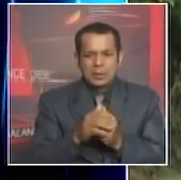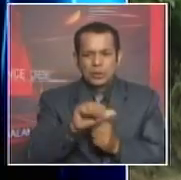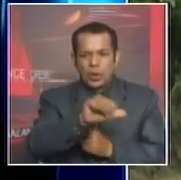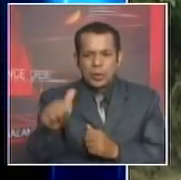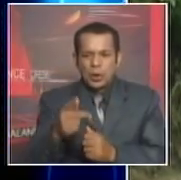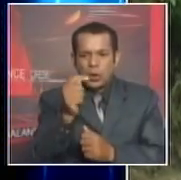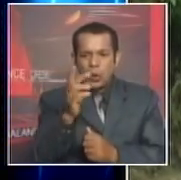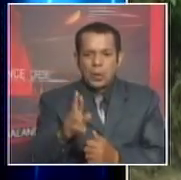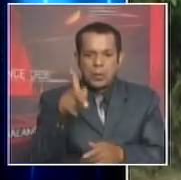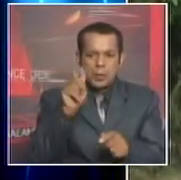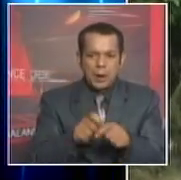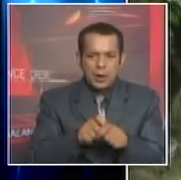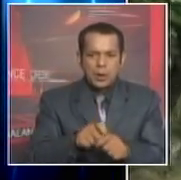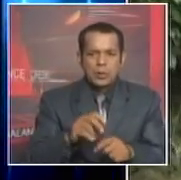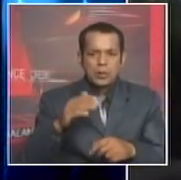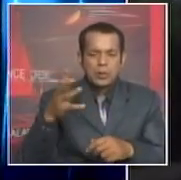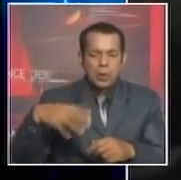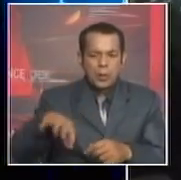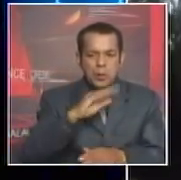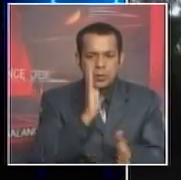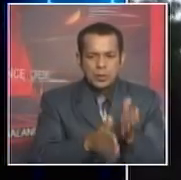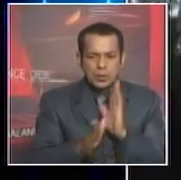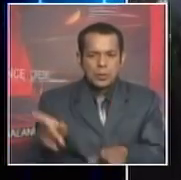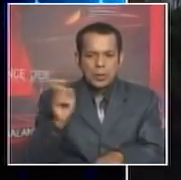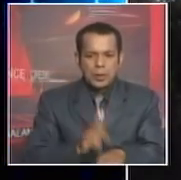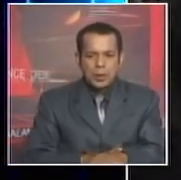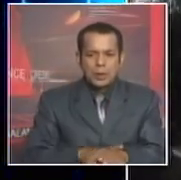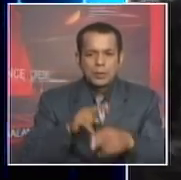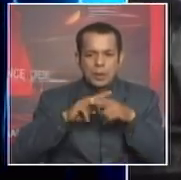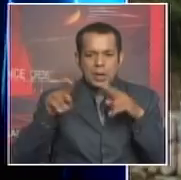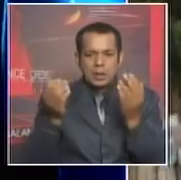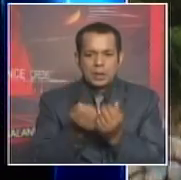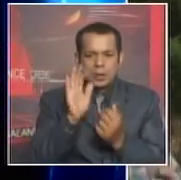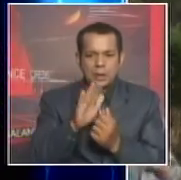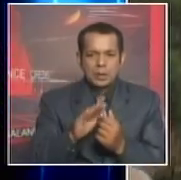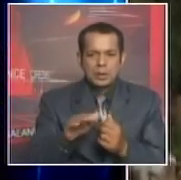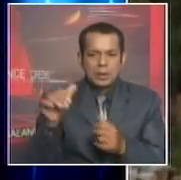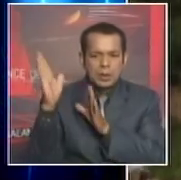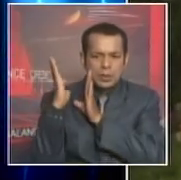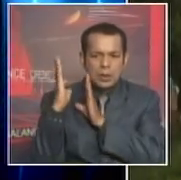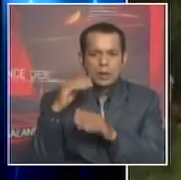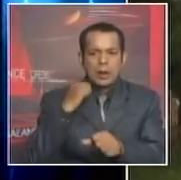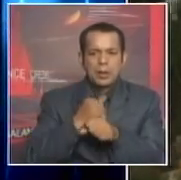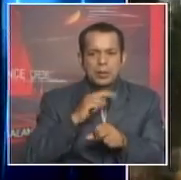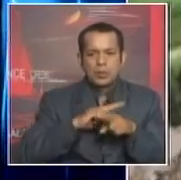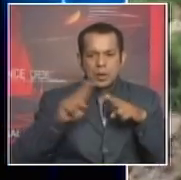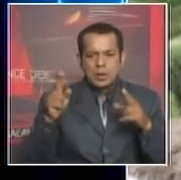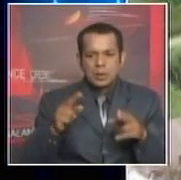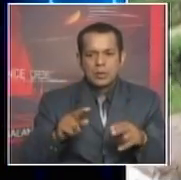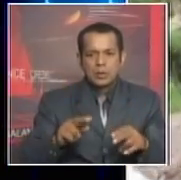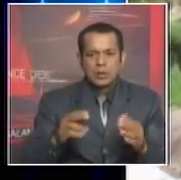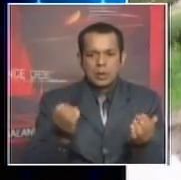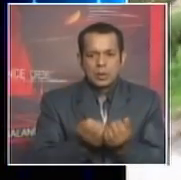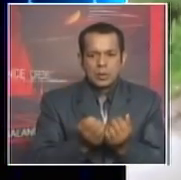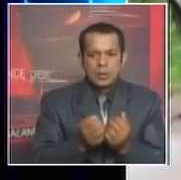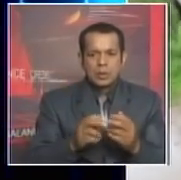जनताको करबाट निर्माण गरिने हरेक योजना समयमा सम्पन्न हुनु जरुरी छ। जिम्मा लिएर काम नसकिँदै कार्य